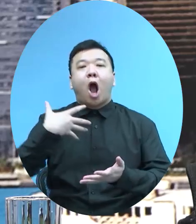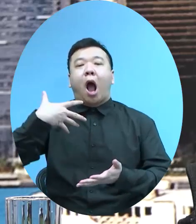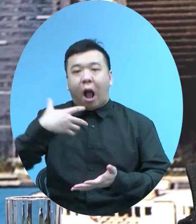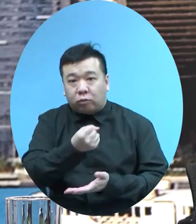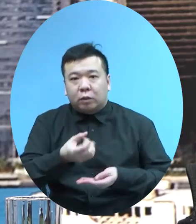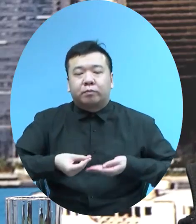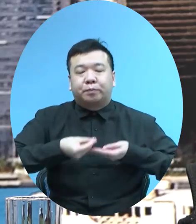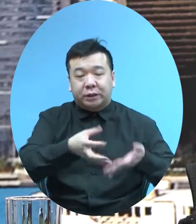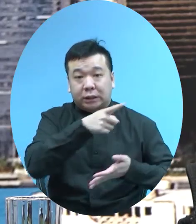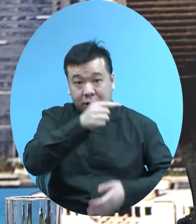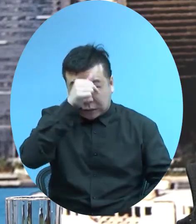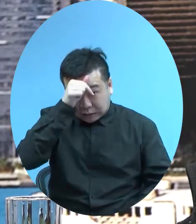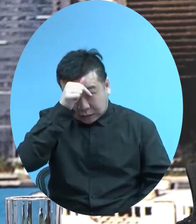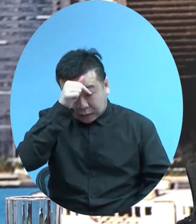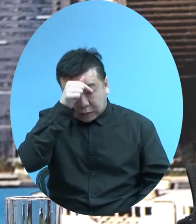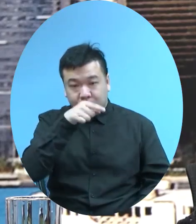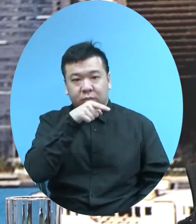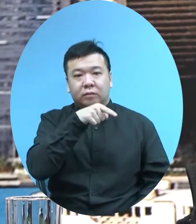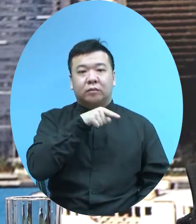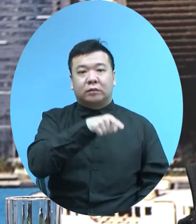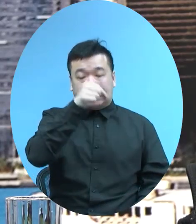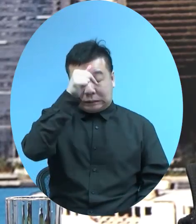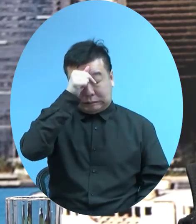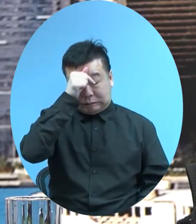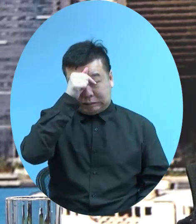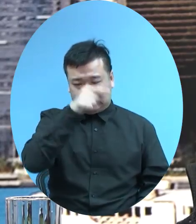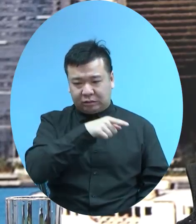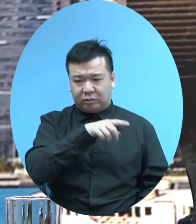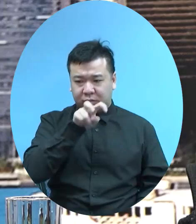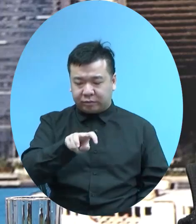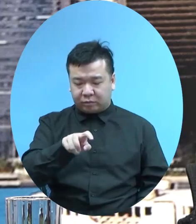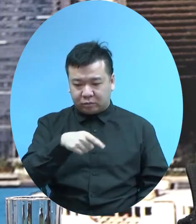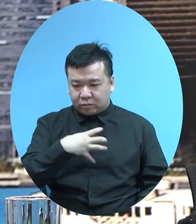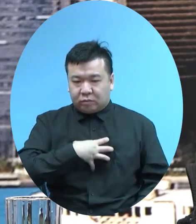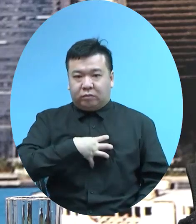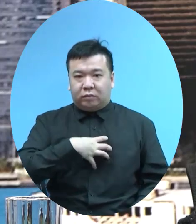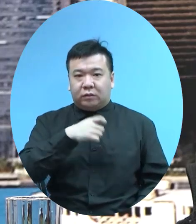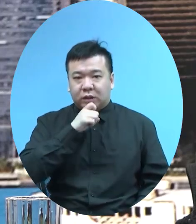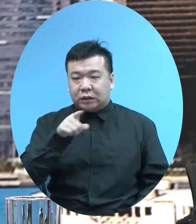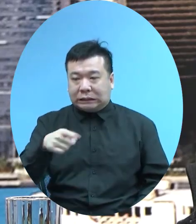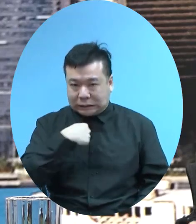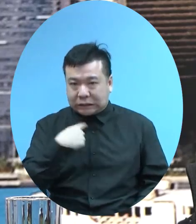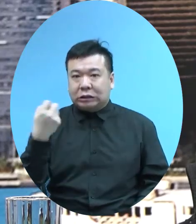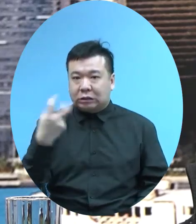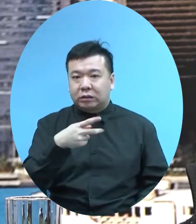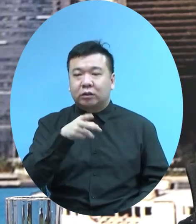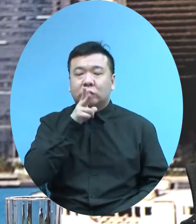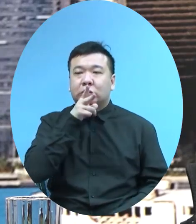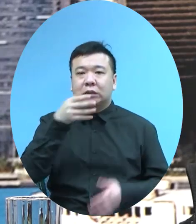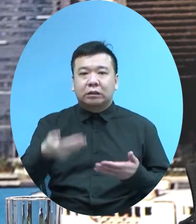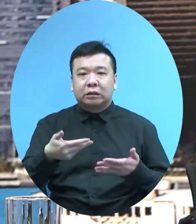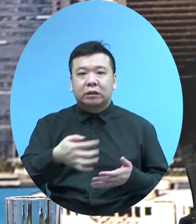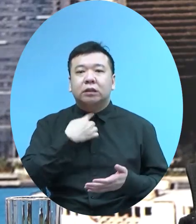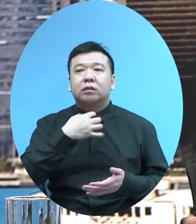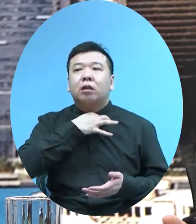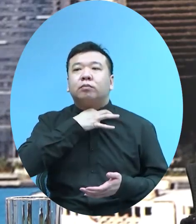權俾即係個醫生。如果即係真係，譬如個醫生喺臨床上面覺得佢有需要，即係正如等於而家個心喉